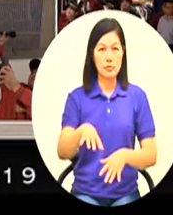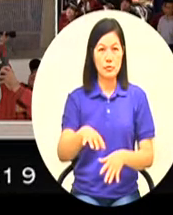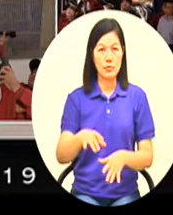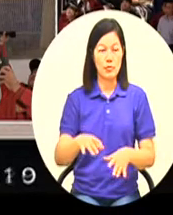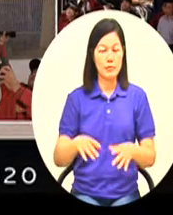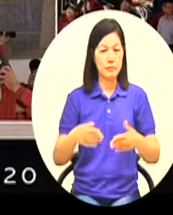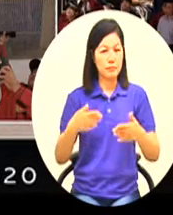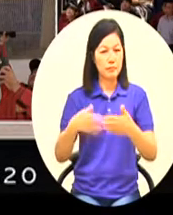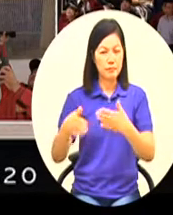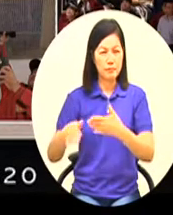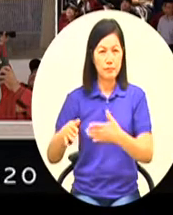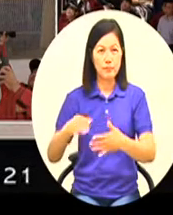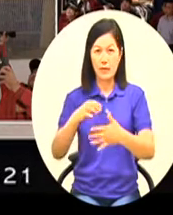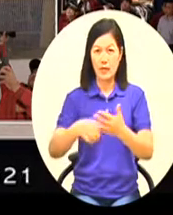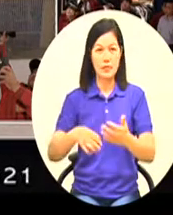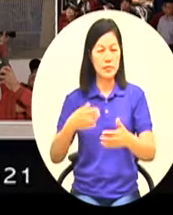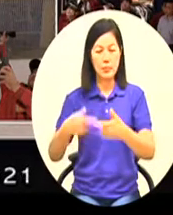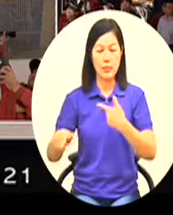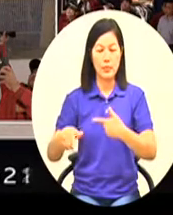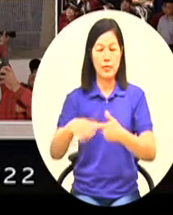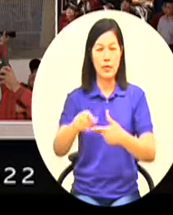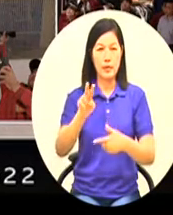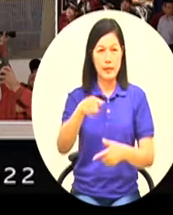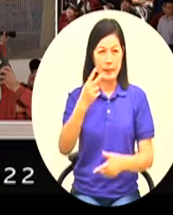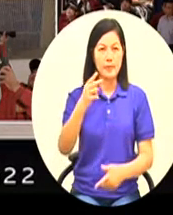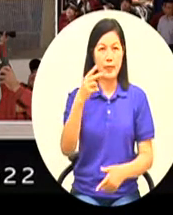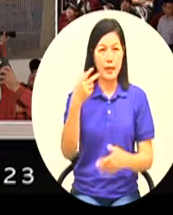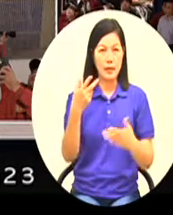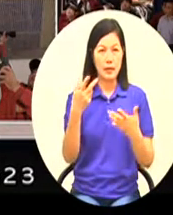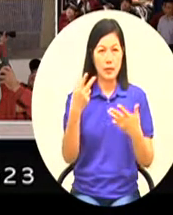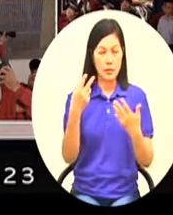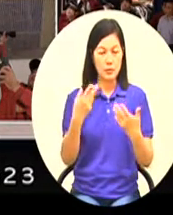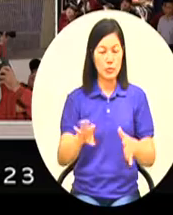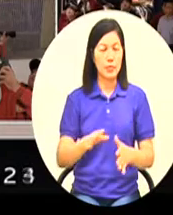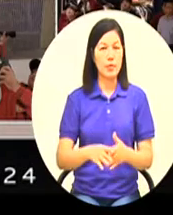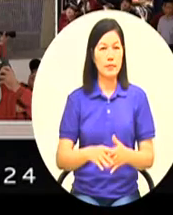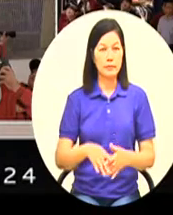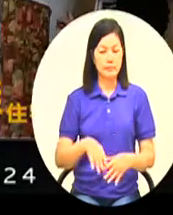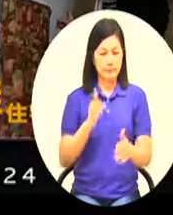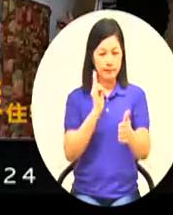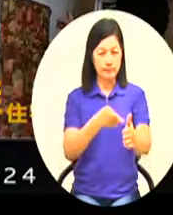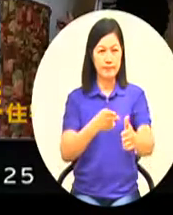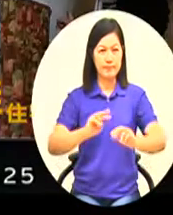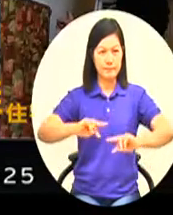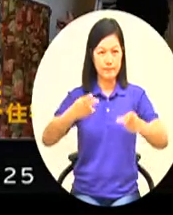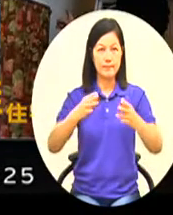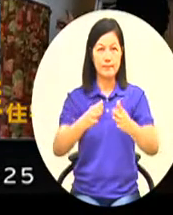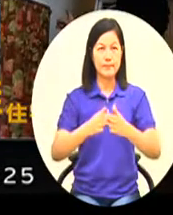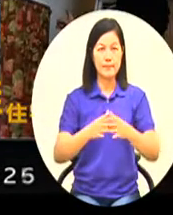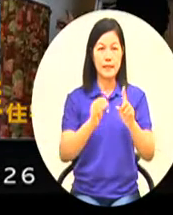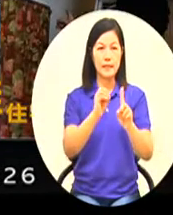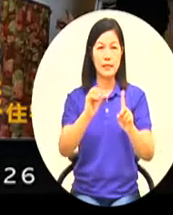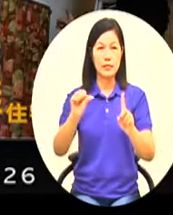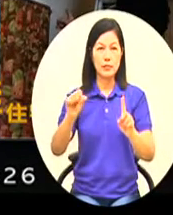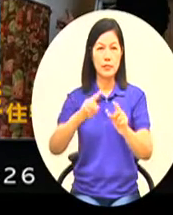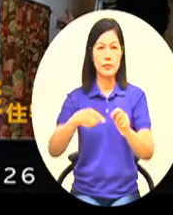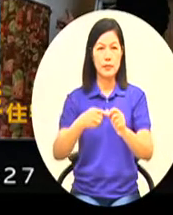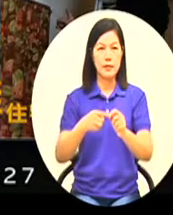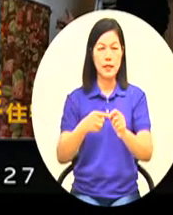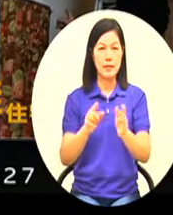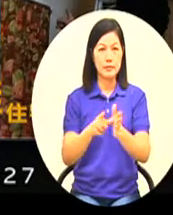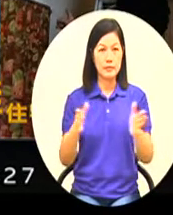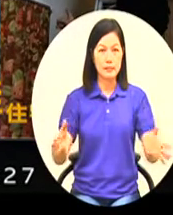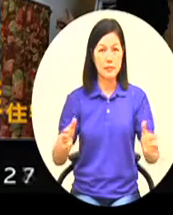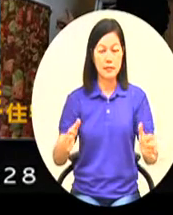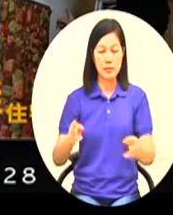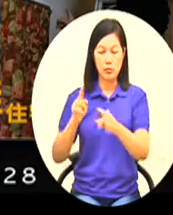定264家，都要求限期改善。本局105年度争取中央补